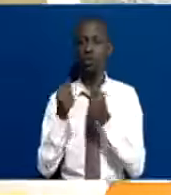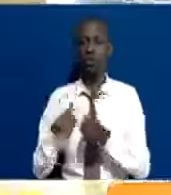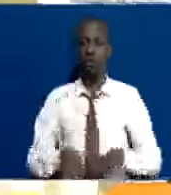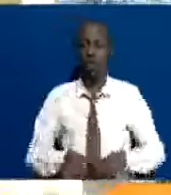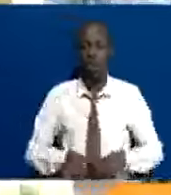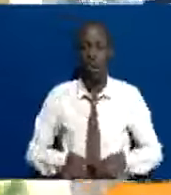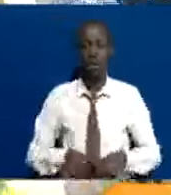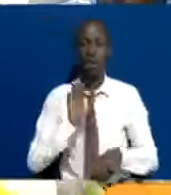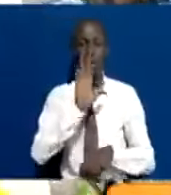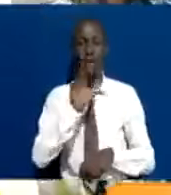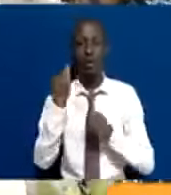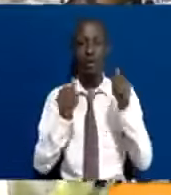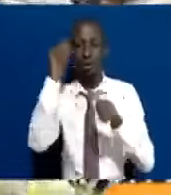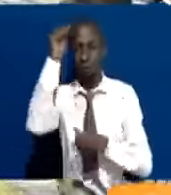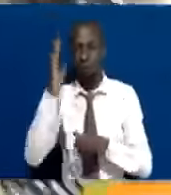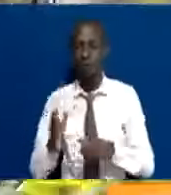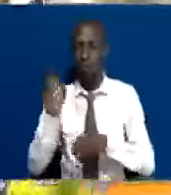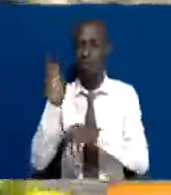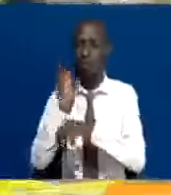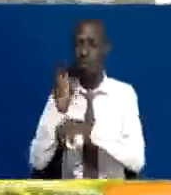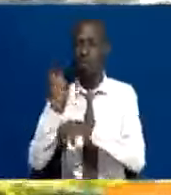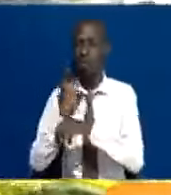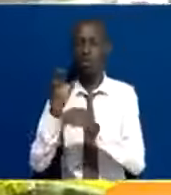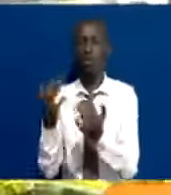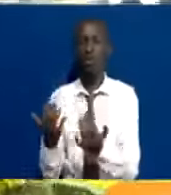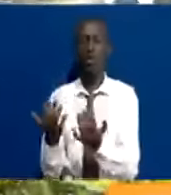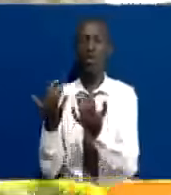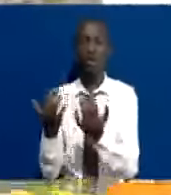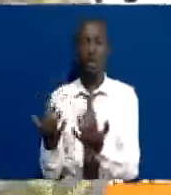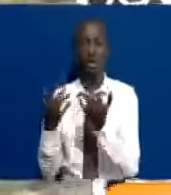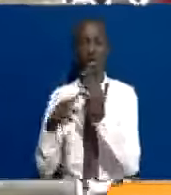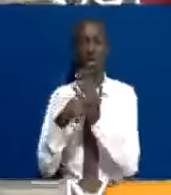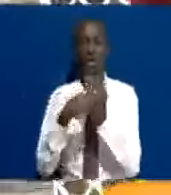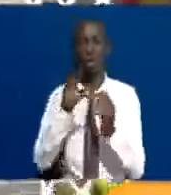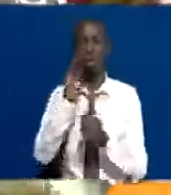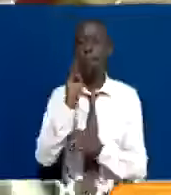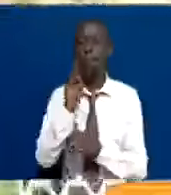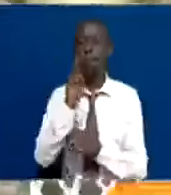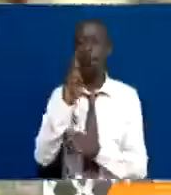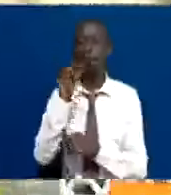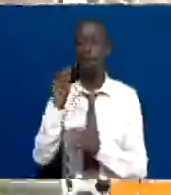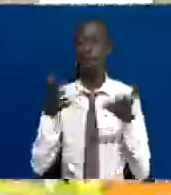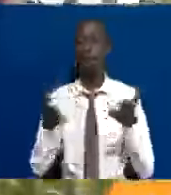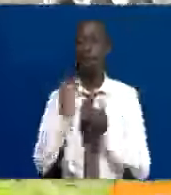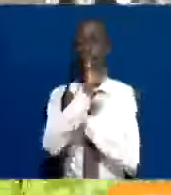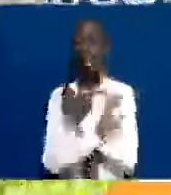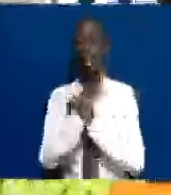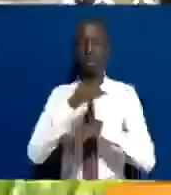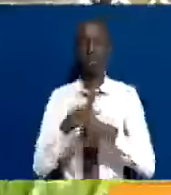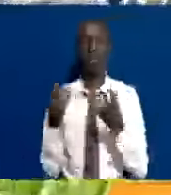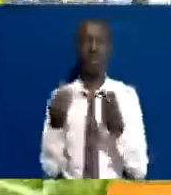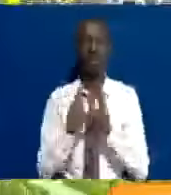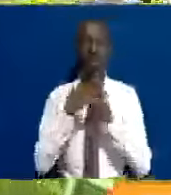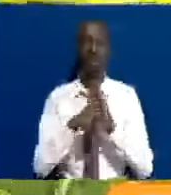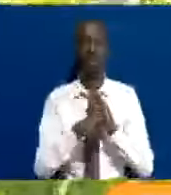wenza huanza kwa kutafuta nyasi aina ya Bermuda inayopatikana kwa urahisi humu nchini na kuelekea kwenye